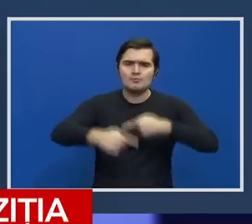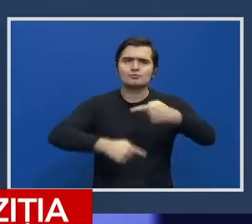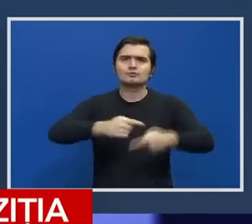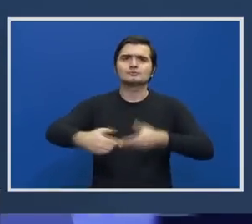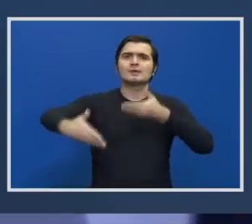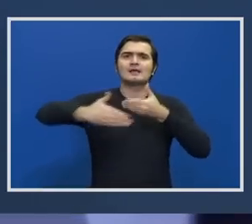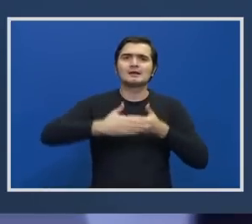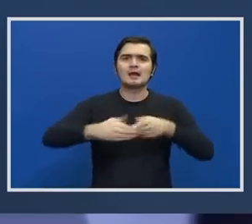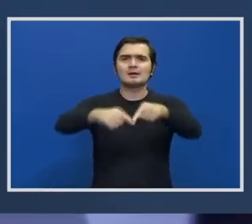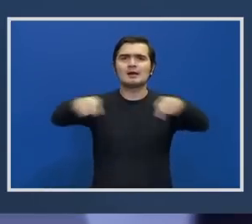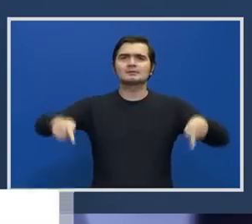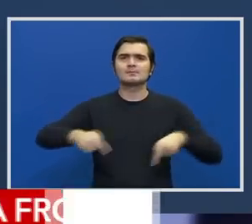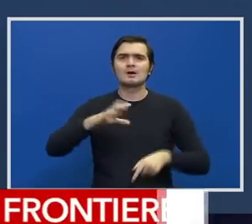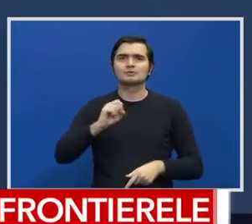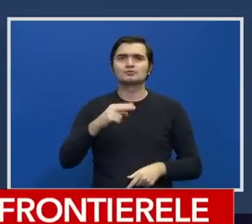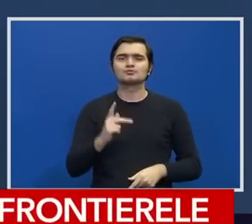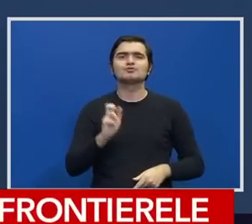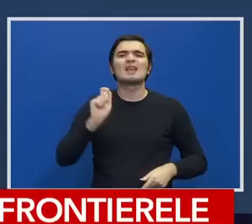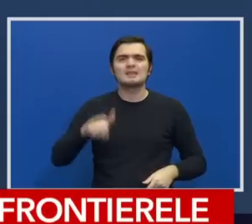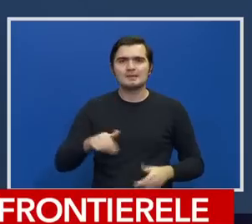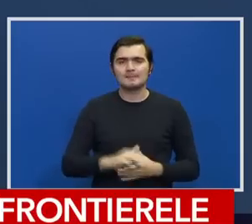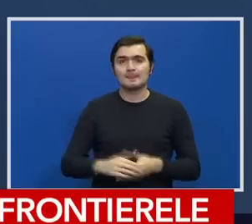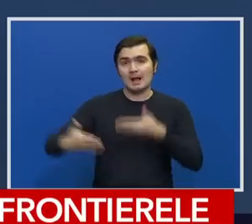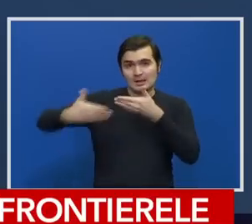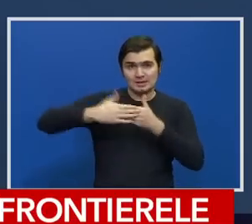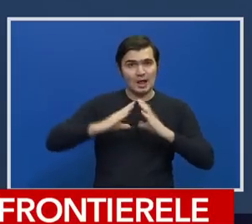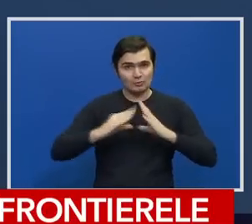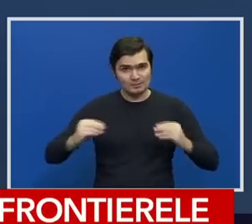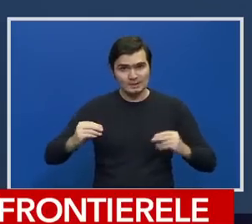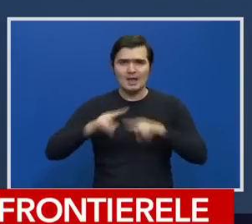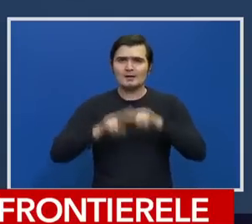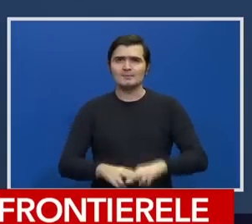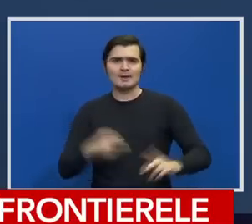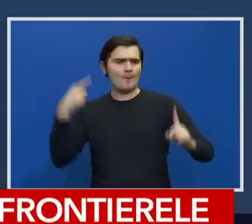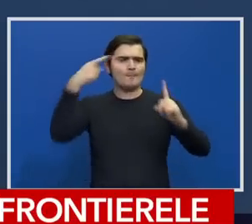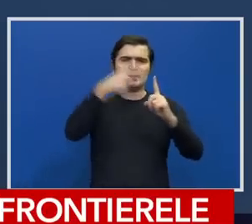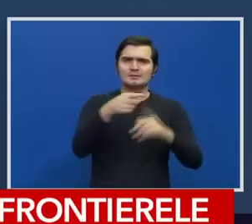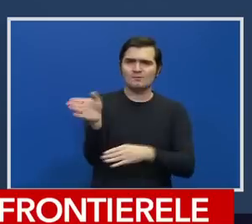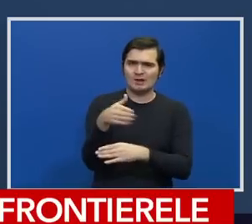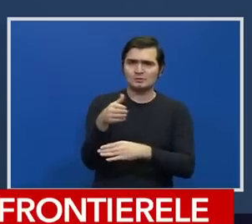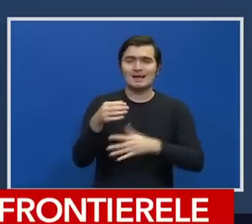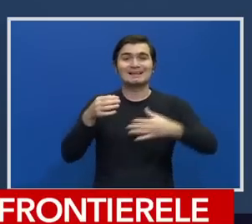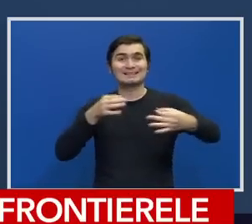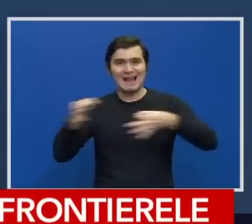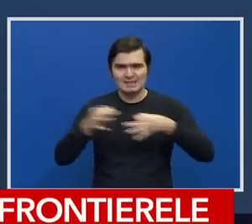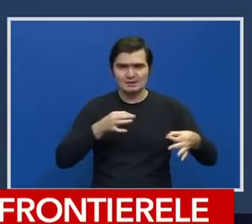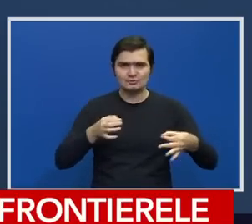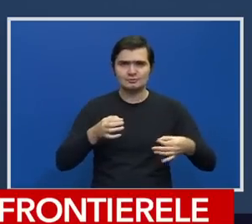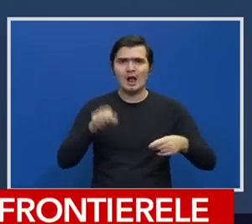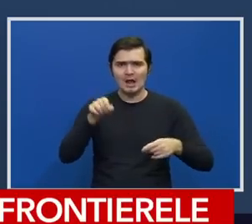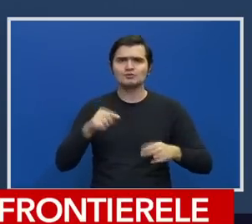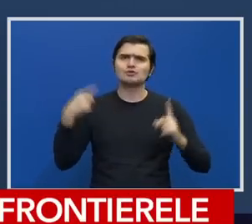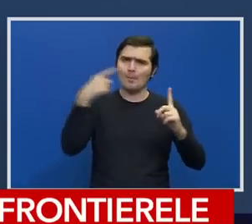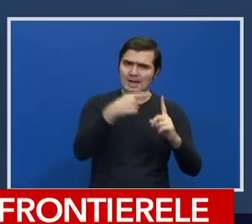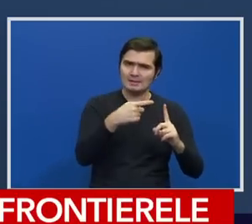relua procesul de aderare la spațiul Schengen aderarea României rămâne Obiectivul Național Strategic